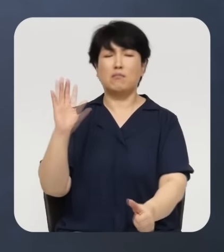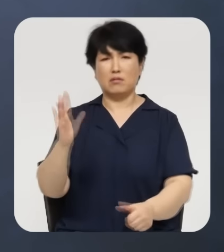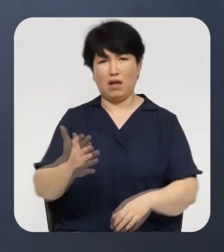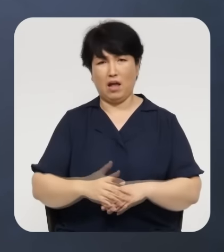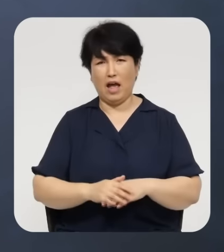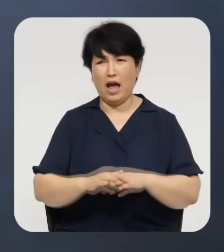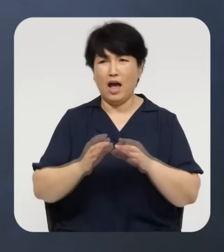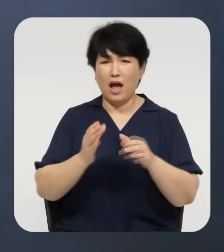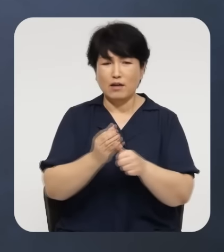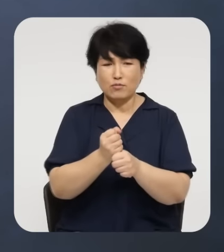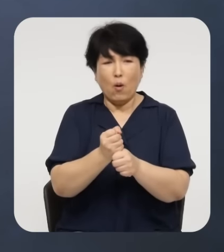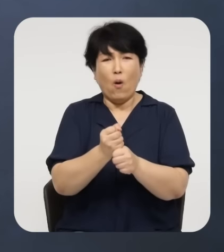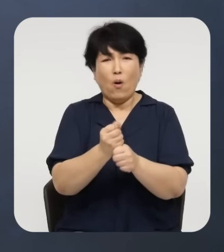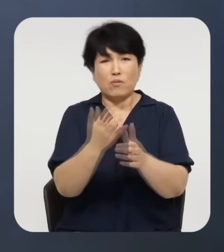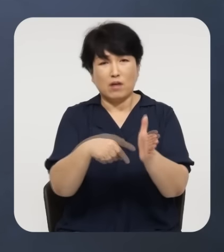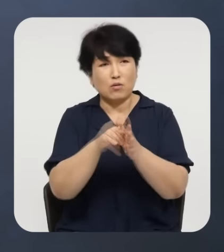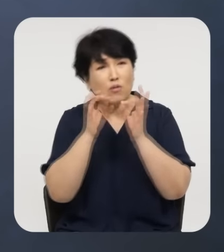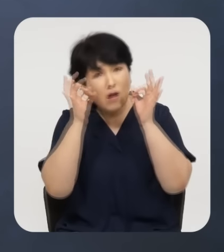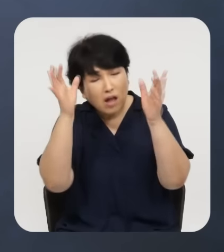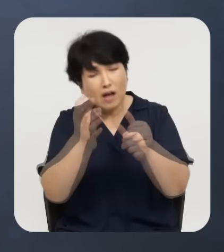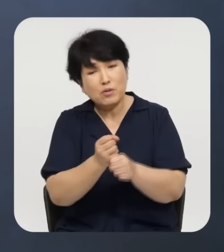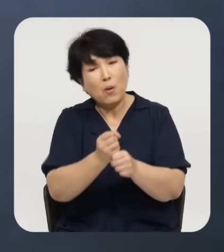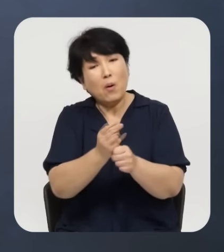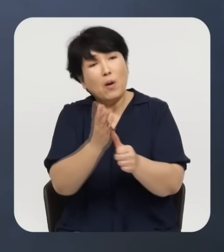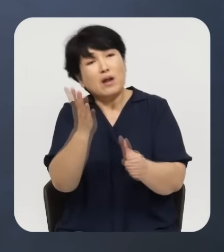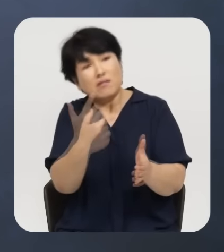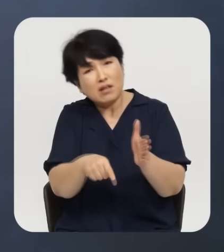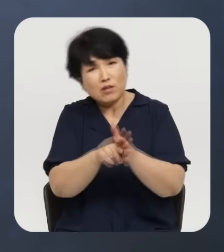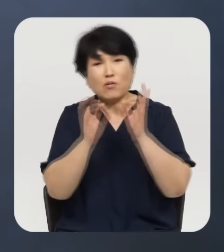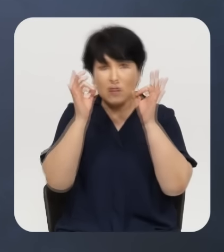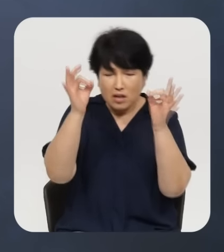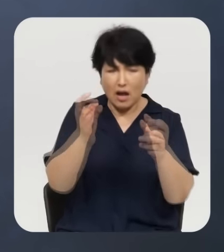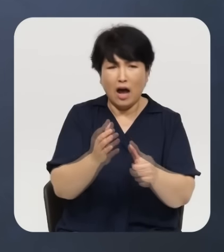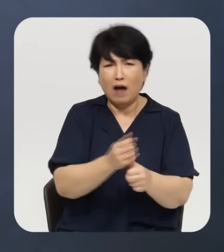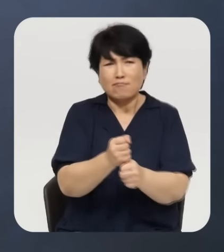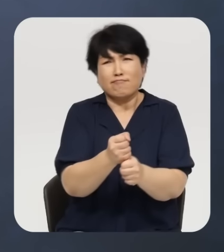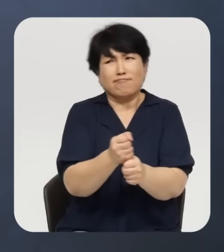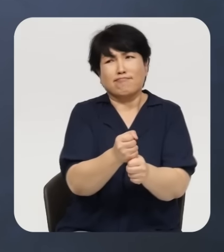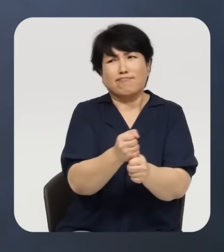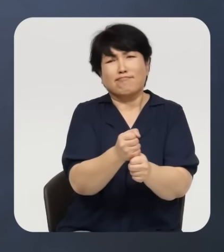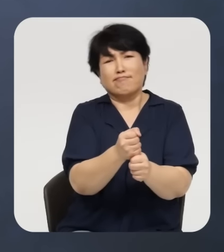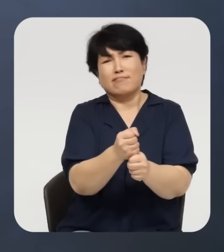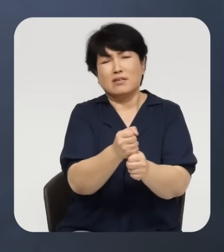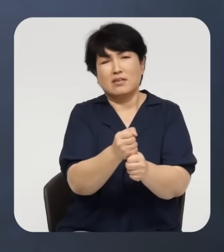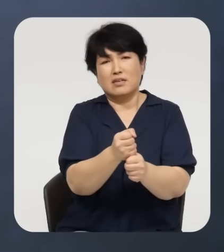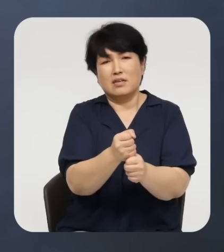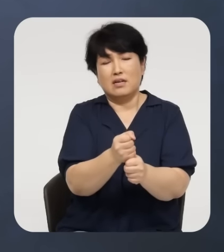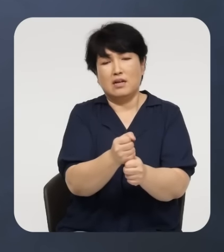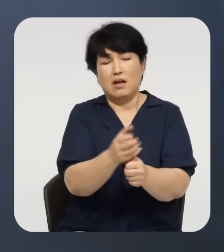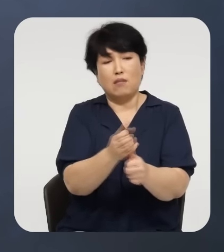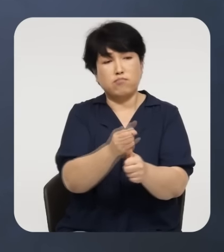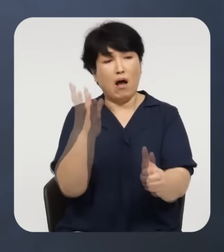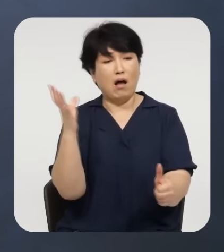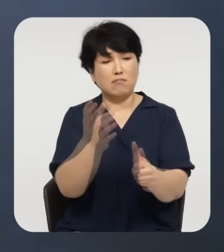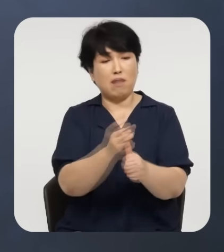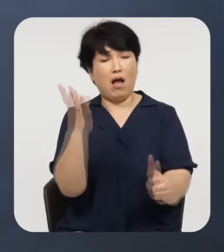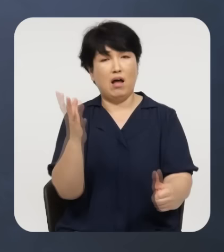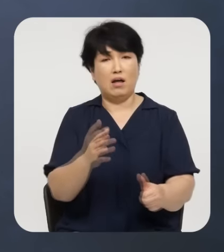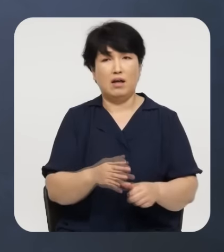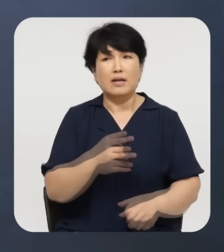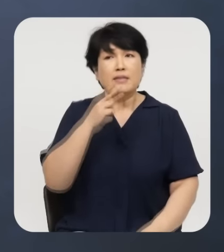놔버리면 되지. 무슨 놓으려고 노력한다 이 말은 놓기 싫다 이 말이에요. 놓는데 무슨 노력이